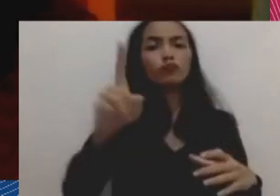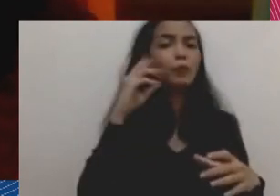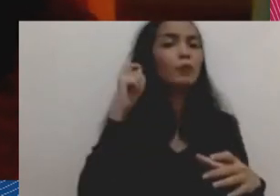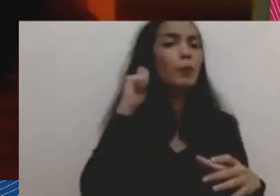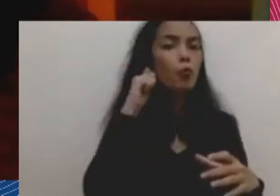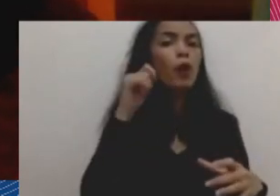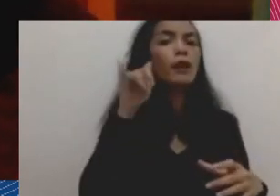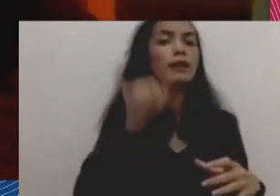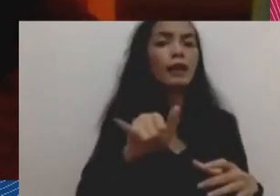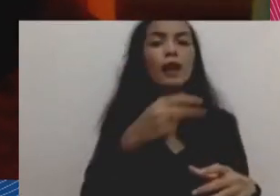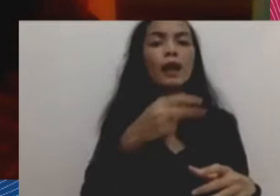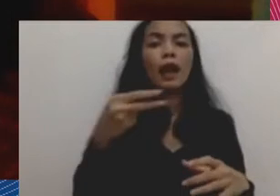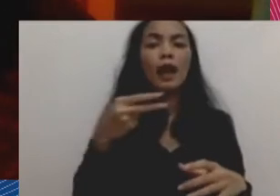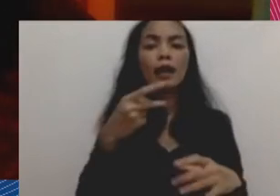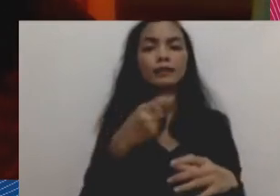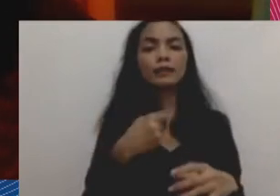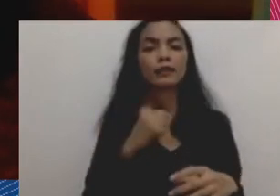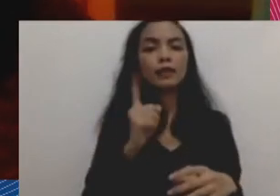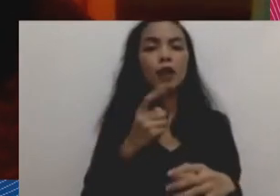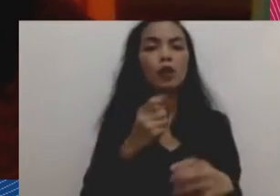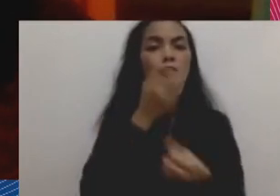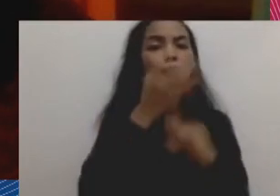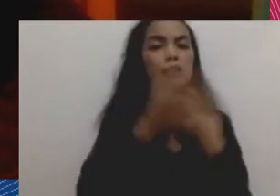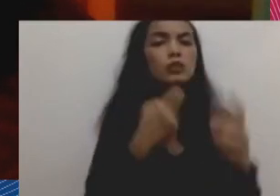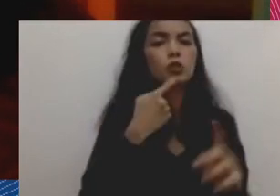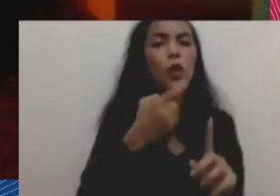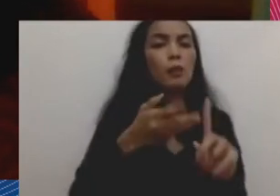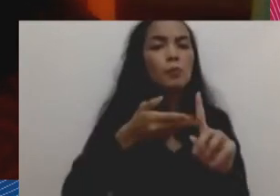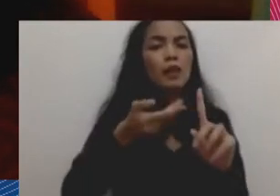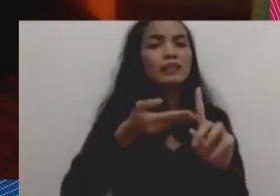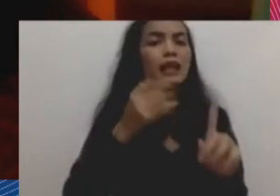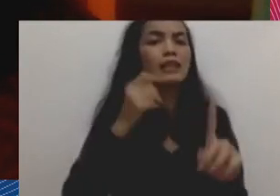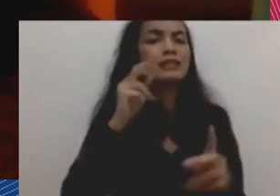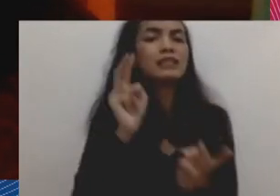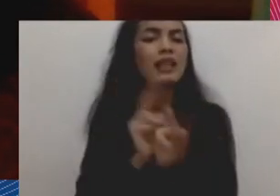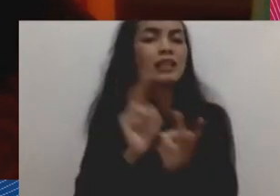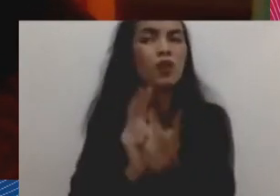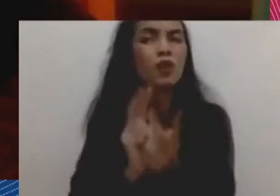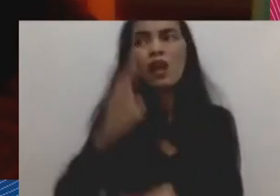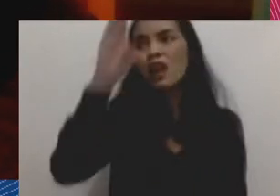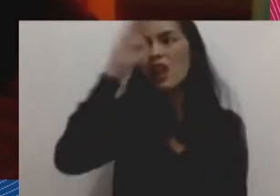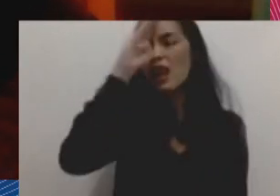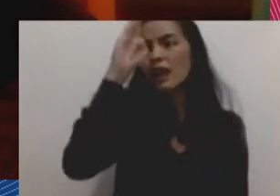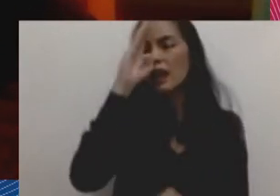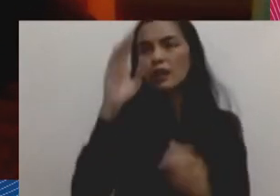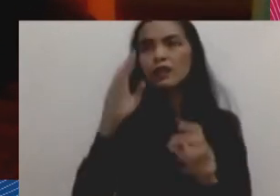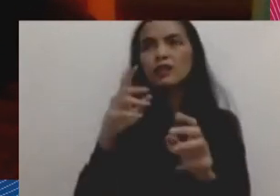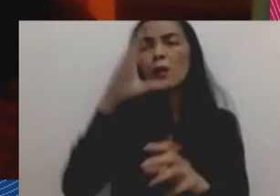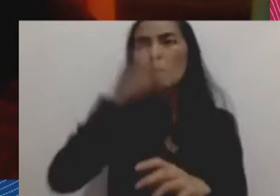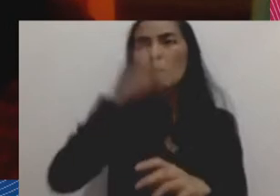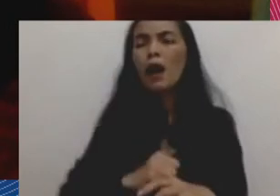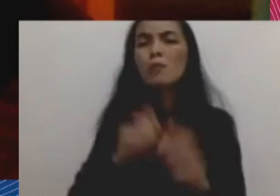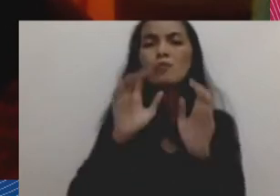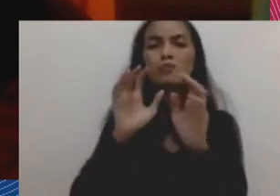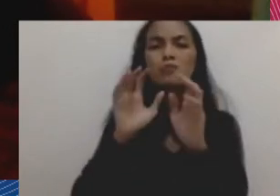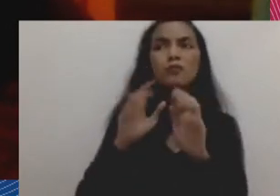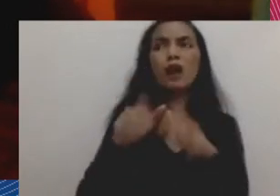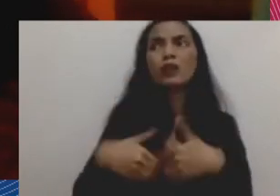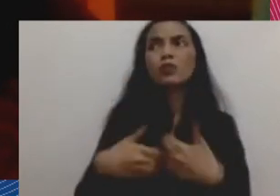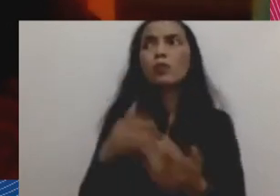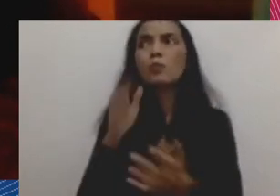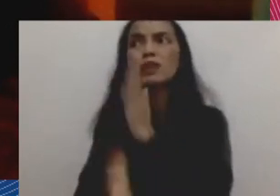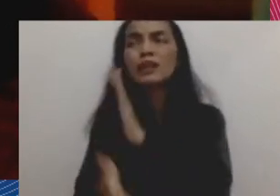kita bicara menjelaskan misalnya pelecehan seksual, nggak banyak laki-laki, mungkin tidak sebanyak perempuan yang mengalami pelecehan